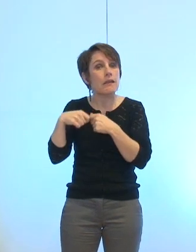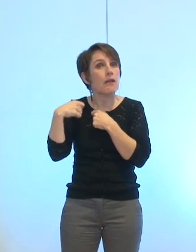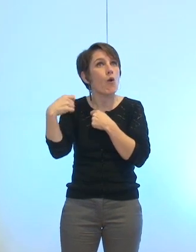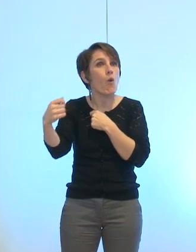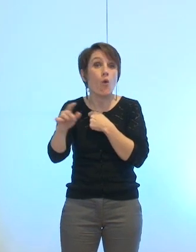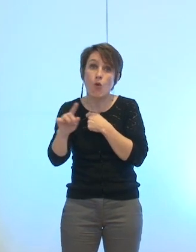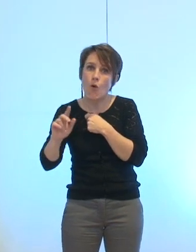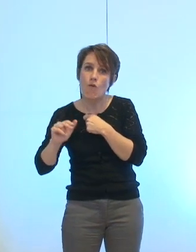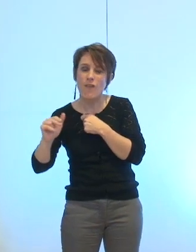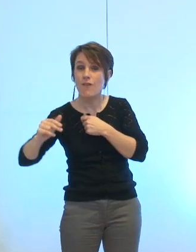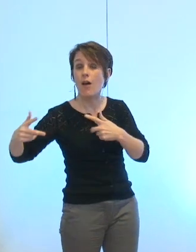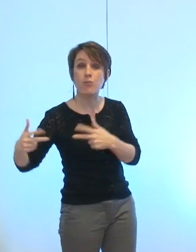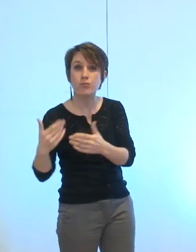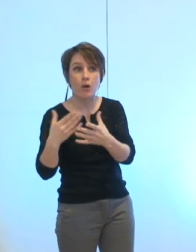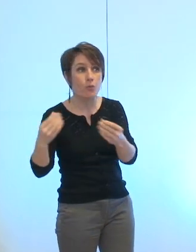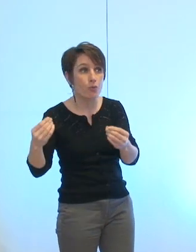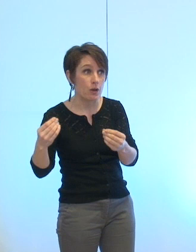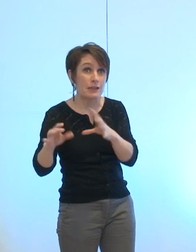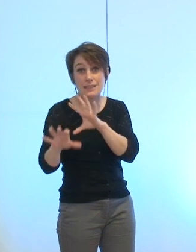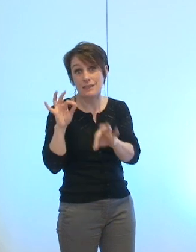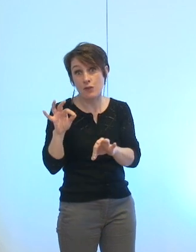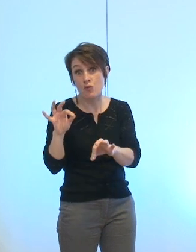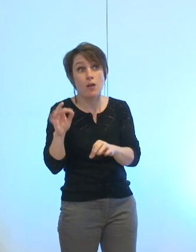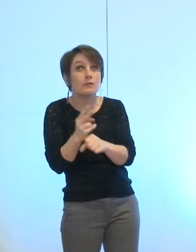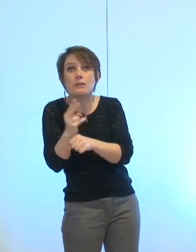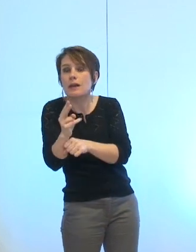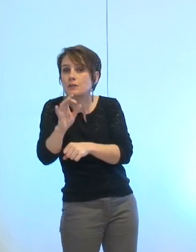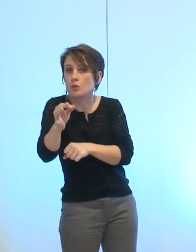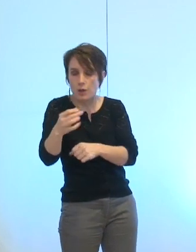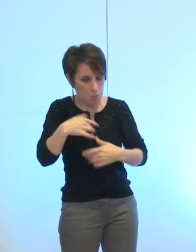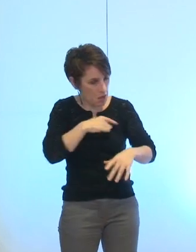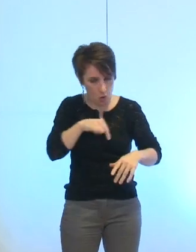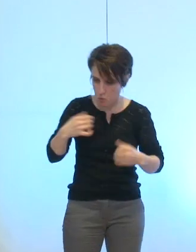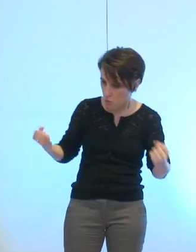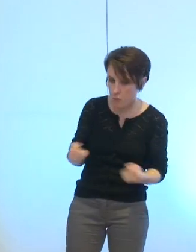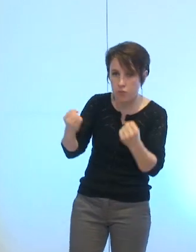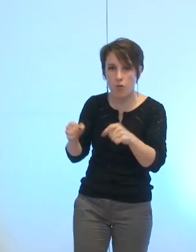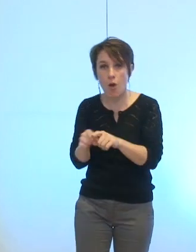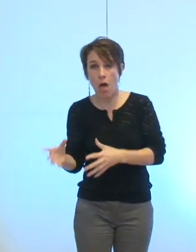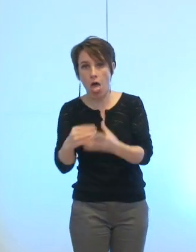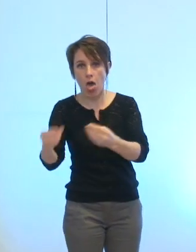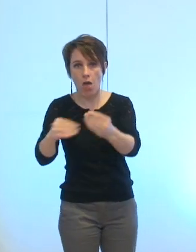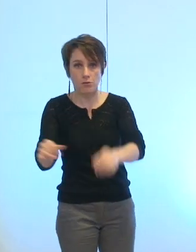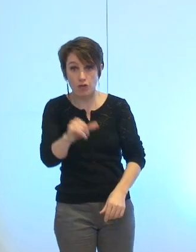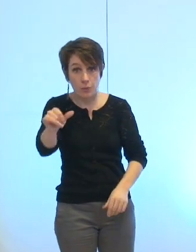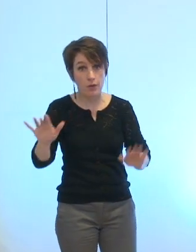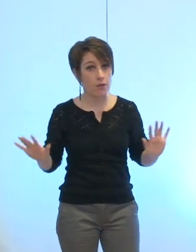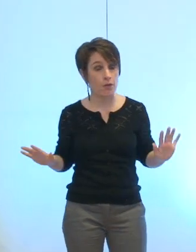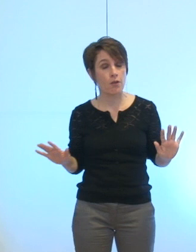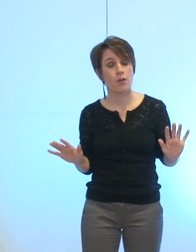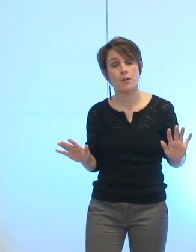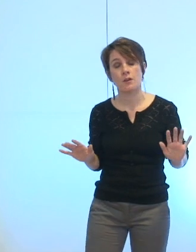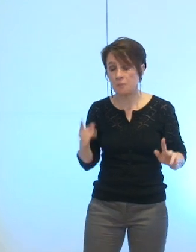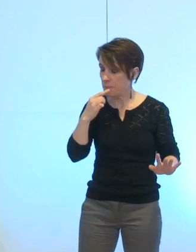un choix un risque nous l'avons fait nous l'avons toujours porté nous navons jamais caché et pour ce qui est ma